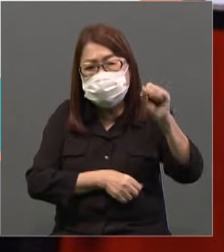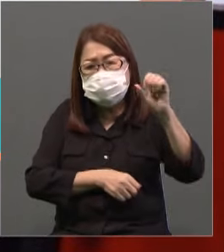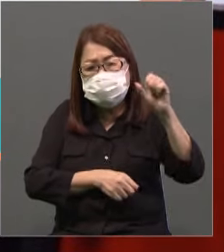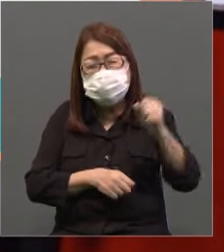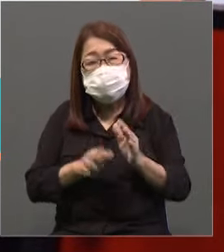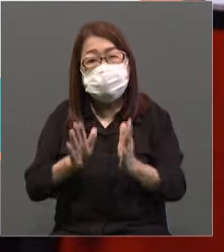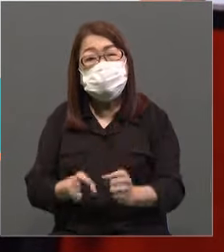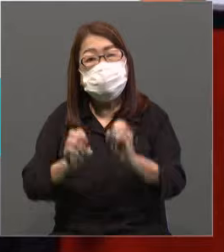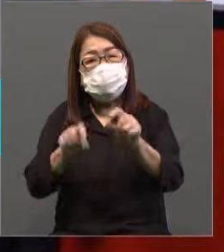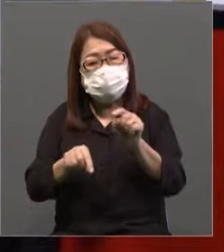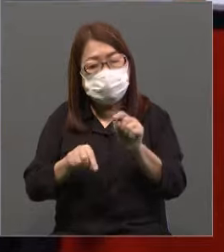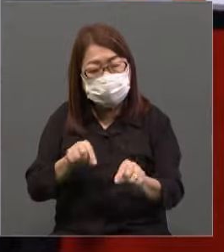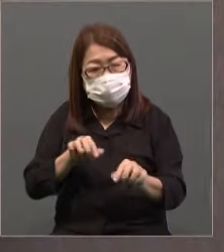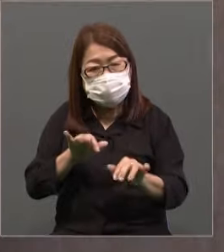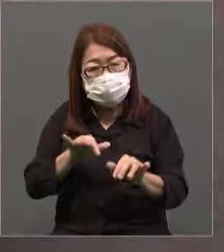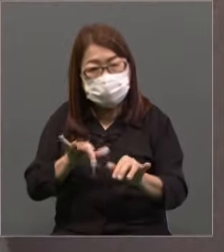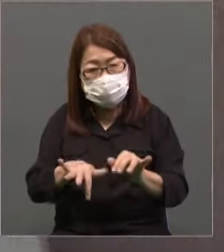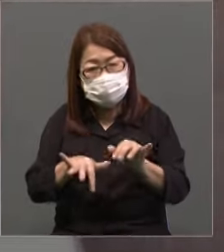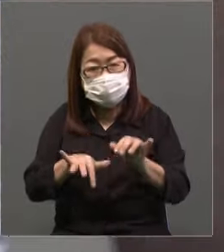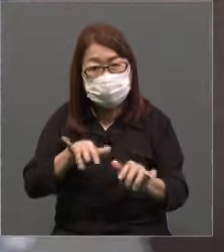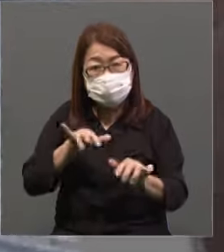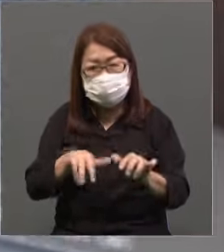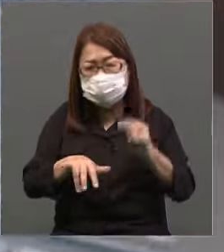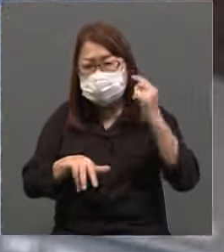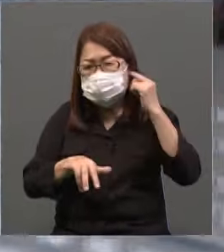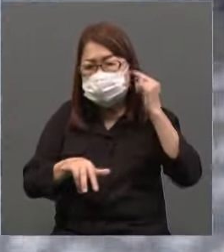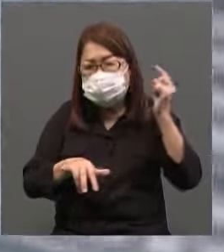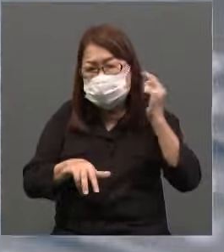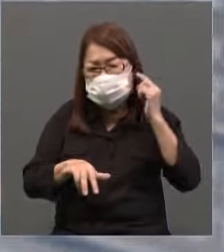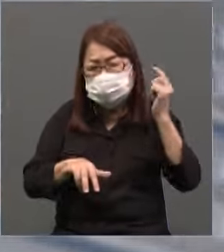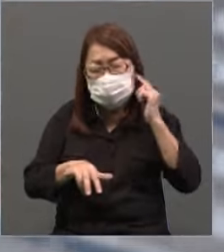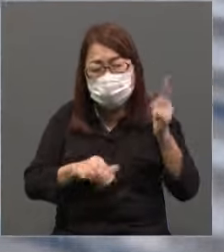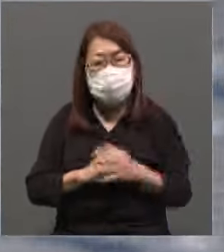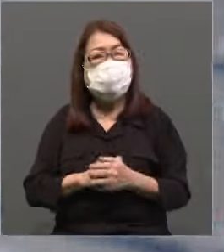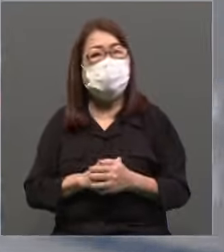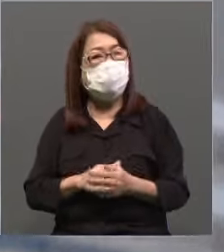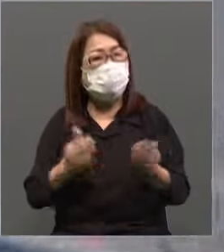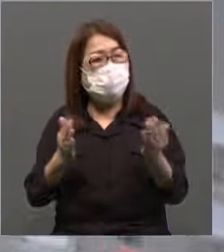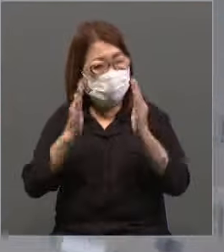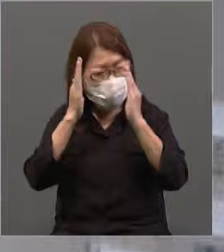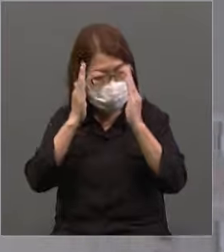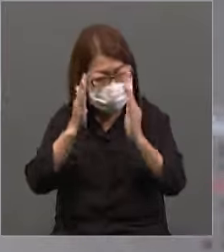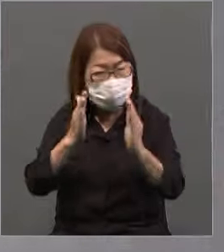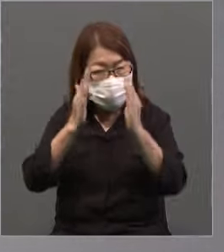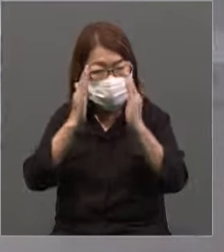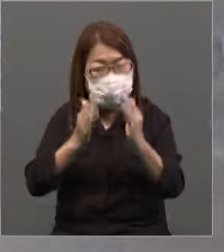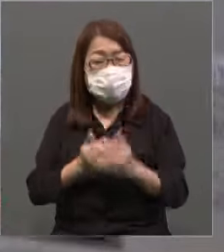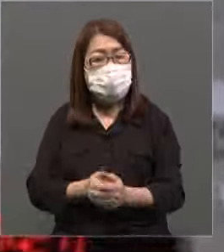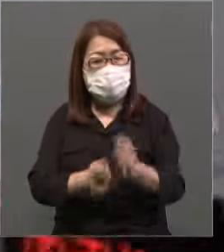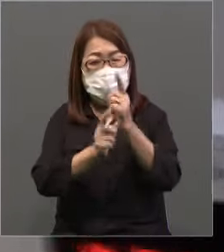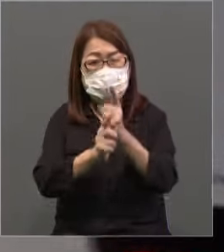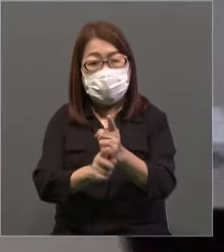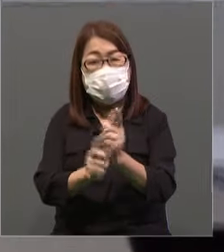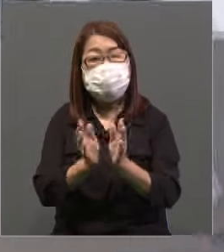ดเปียโนหรือดีดอิเล็กโทรนอะไรเงี้ยมันคือการทำให้เขาอะมีสมาธิพอเรียนหลักสูตรเนี้ยเร